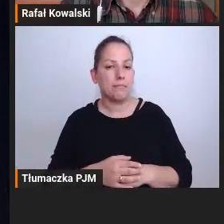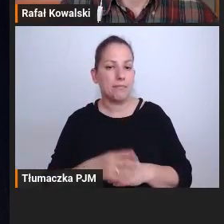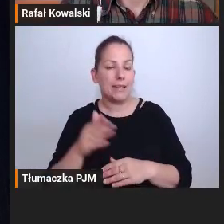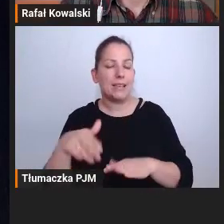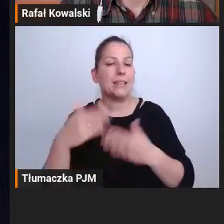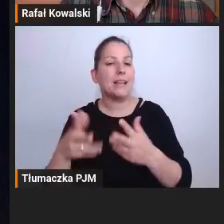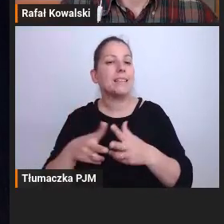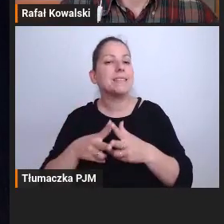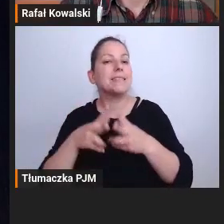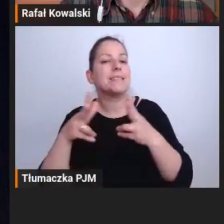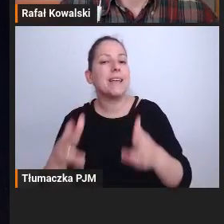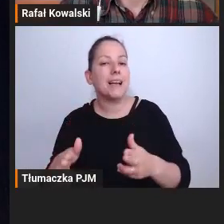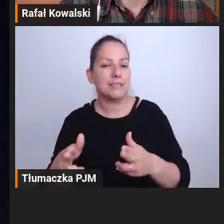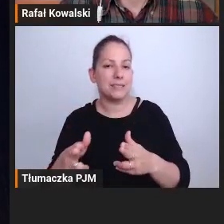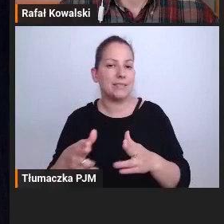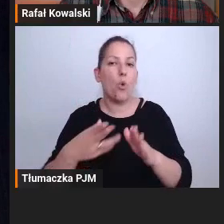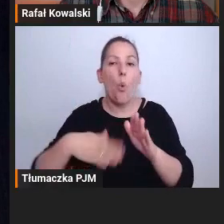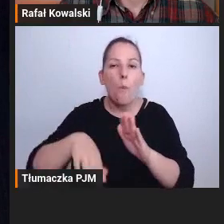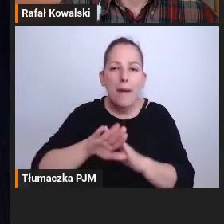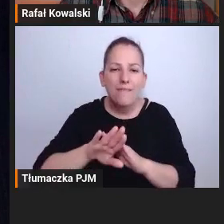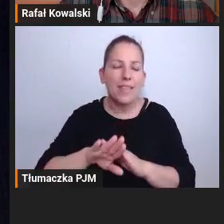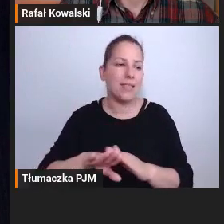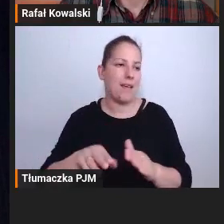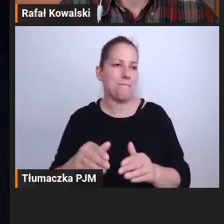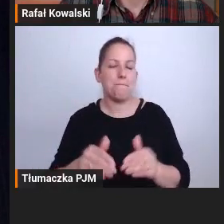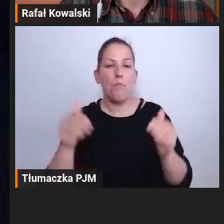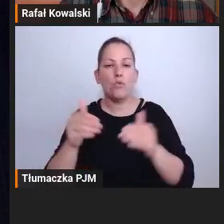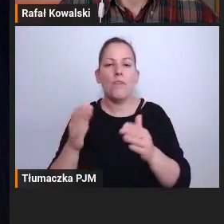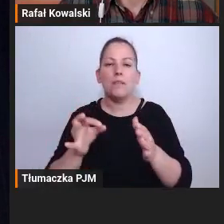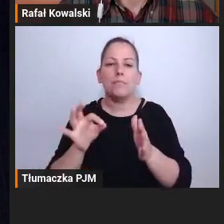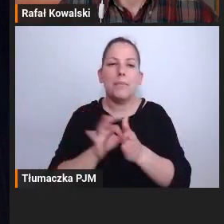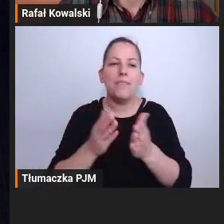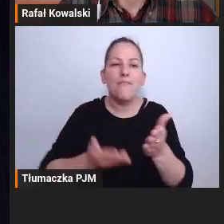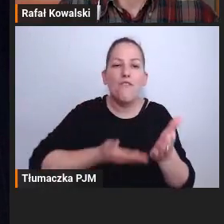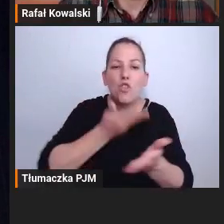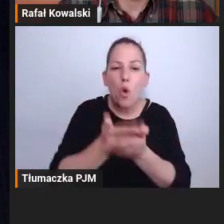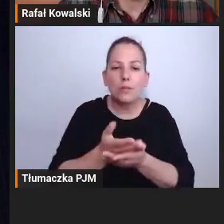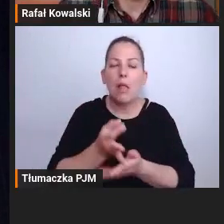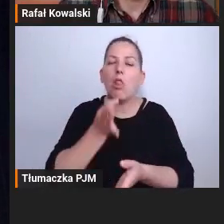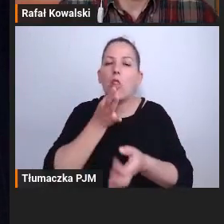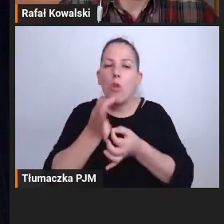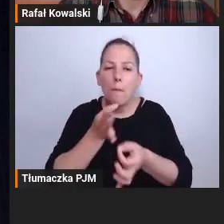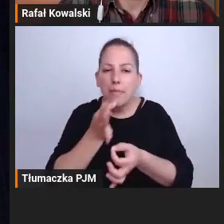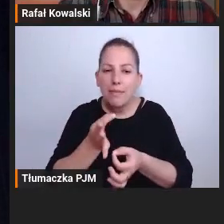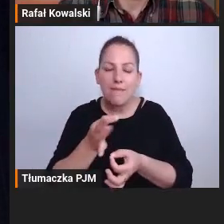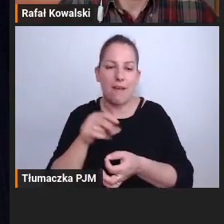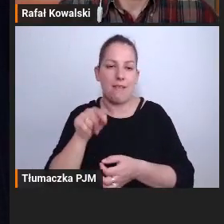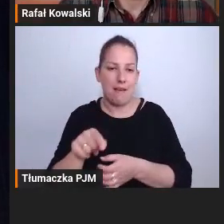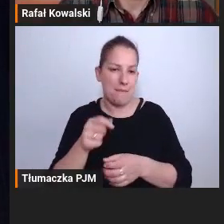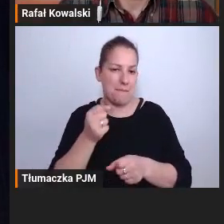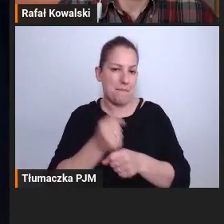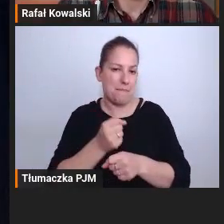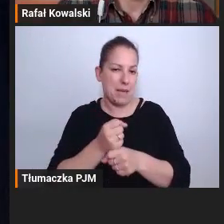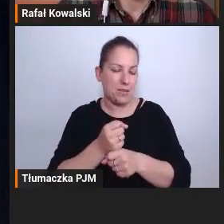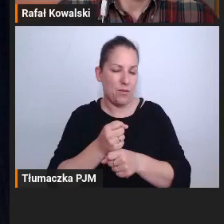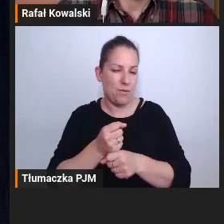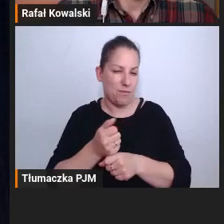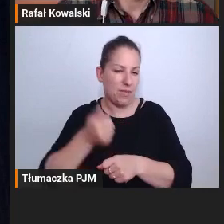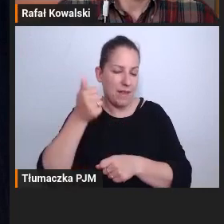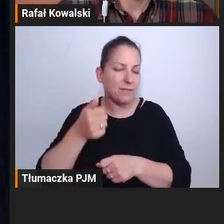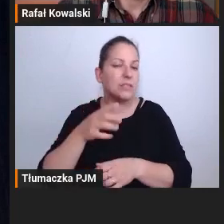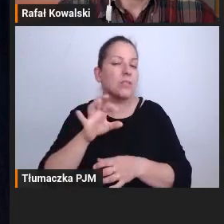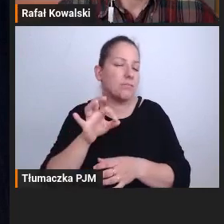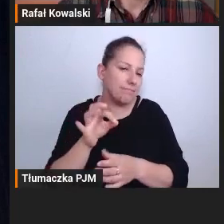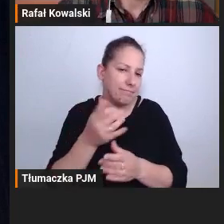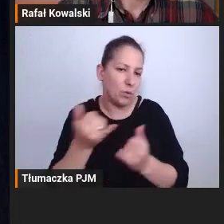zakresie pewnych uprawnień, możliwości składania pewnych wniosków, czy dopytywania pracodawcy o pewne kwestie.